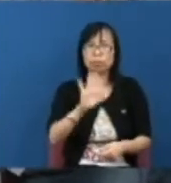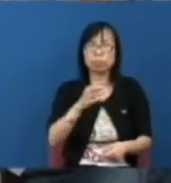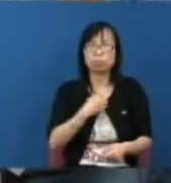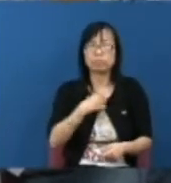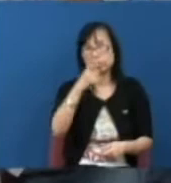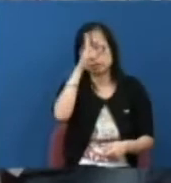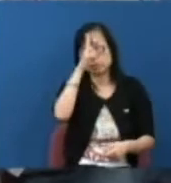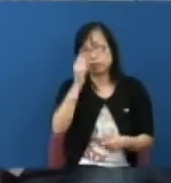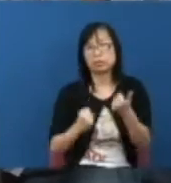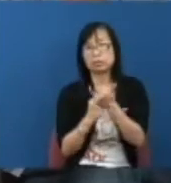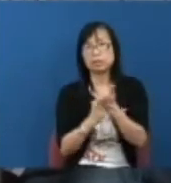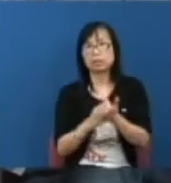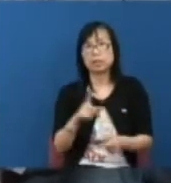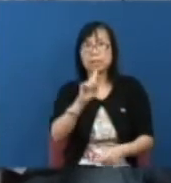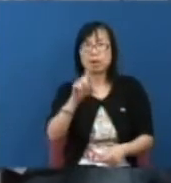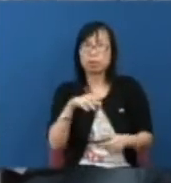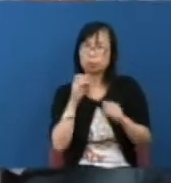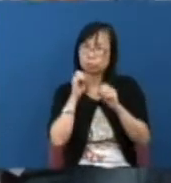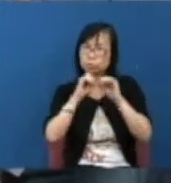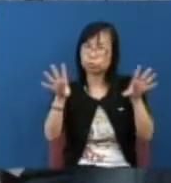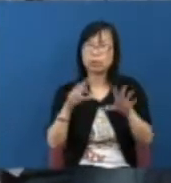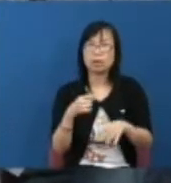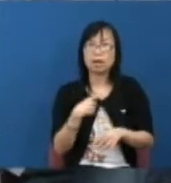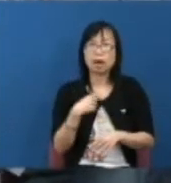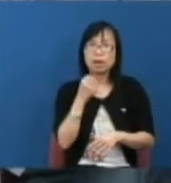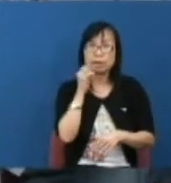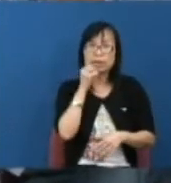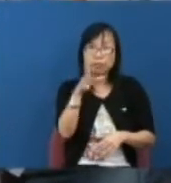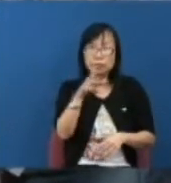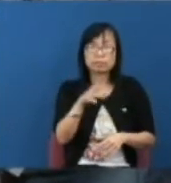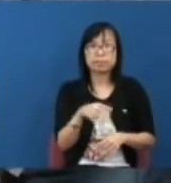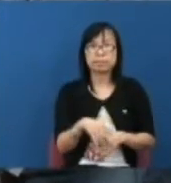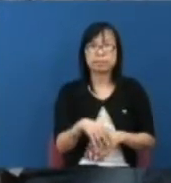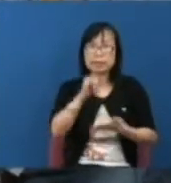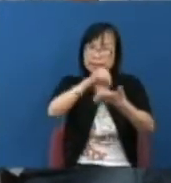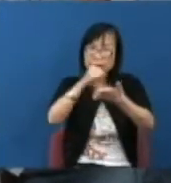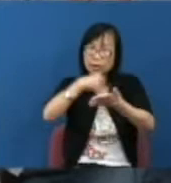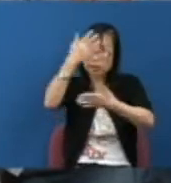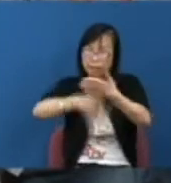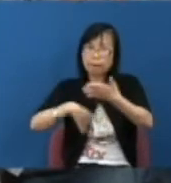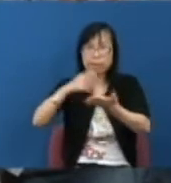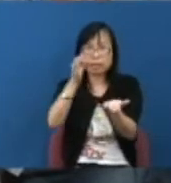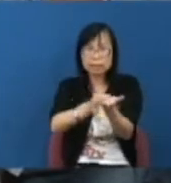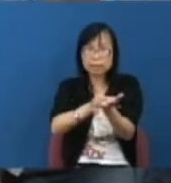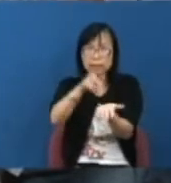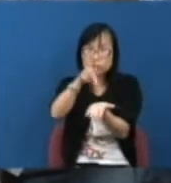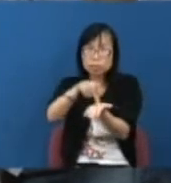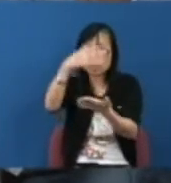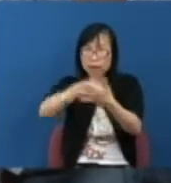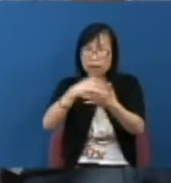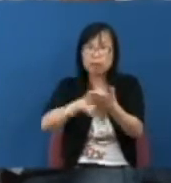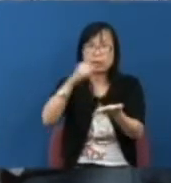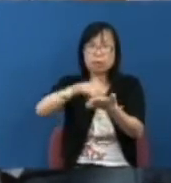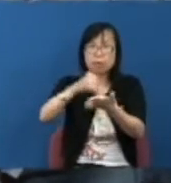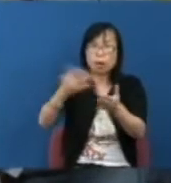啲咩 incentive 咧，即係有啲咩推動力咧去做咧？我哋提出咗幾樣嘢啦，譬如差餉嘅減免啦、地租嘅減免啦、或者稅務補